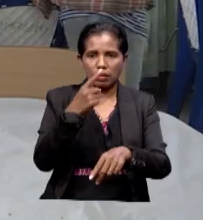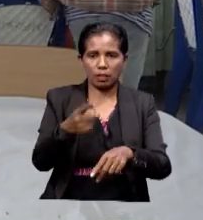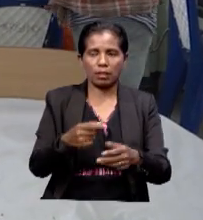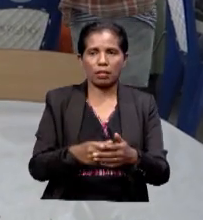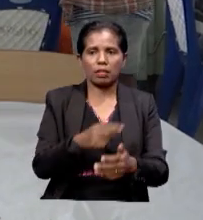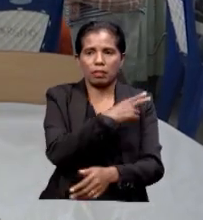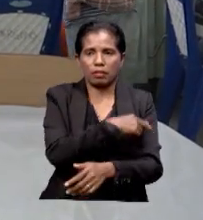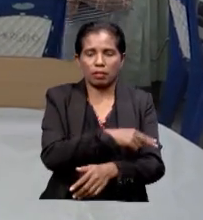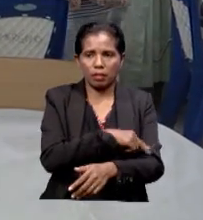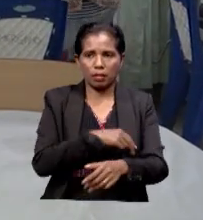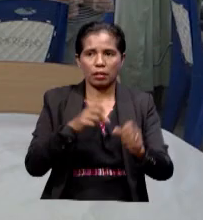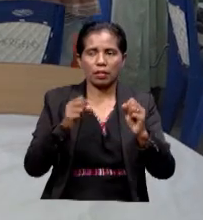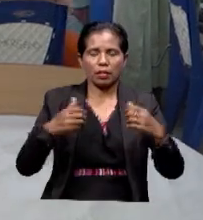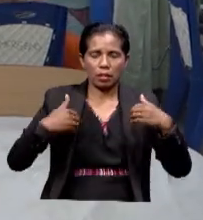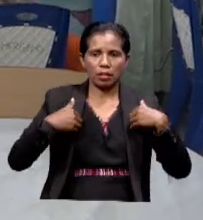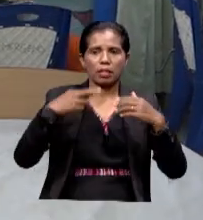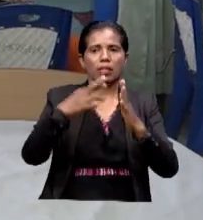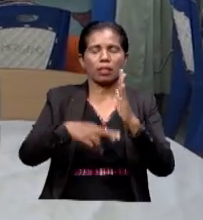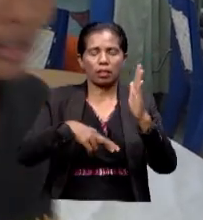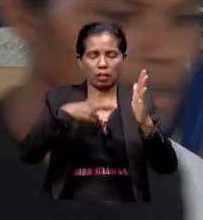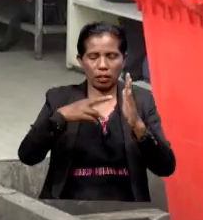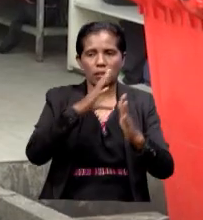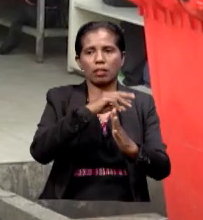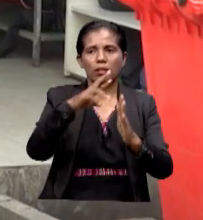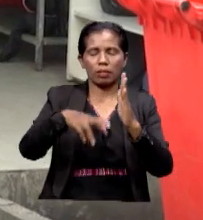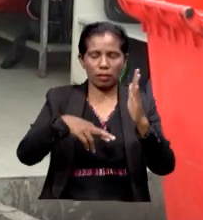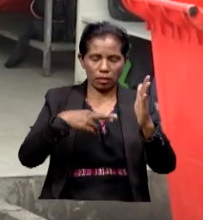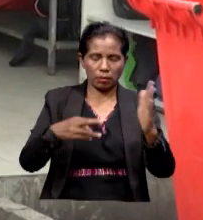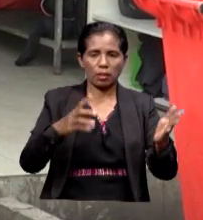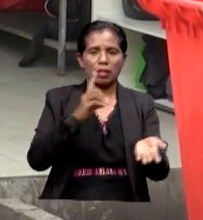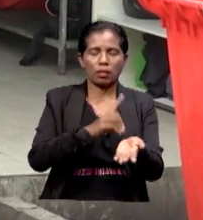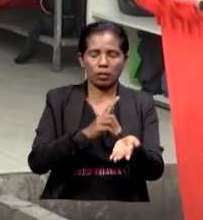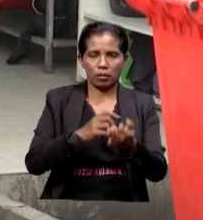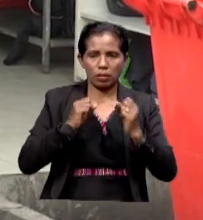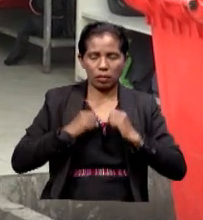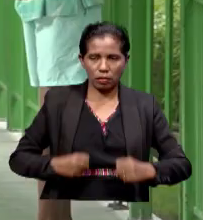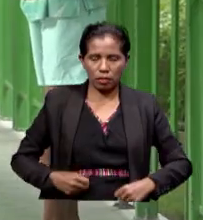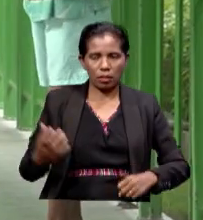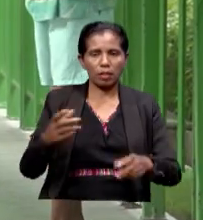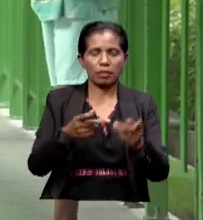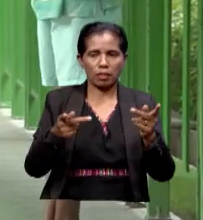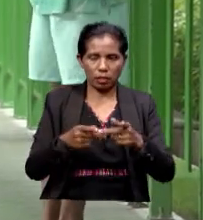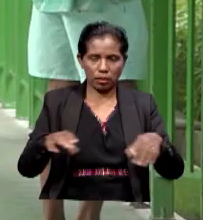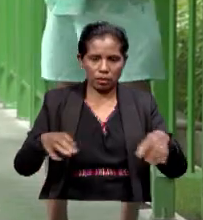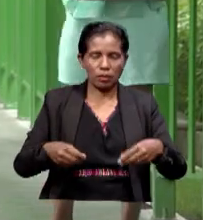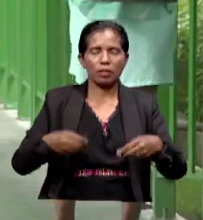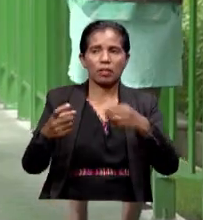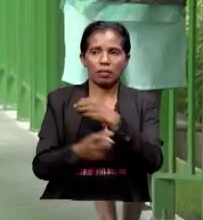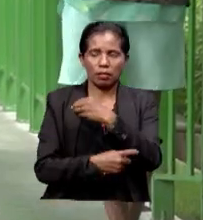Guido Valdares mos i regras no regulamento ba pessoal saúde sira ne be la uza uniforme ia faten servisu se fosan sam